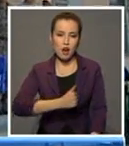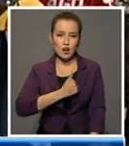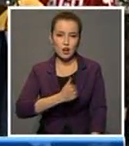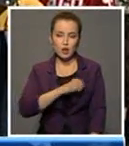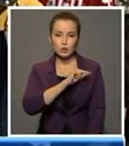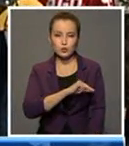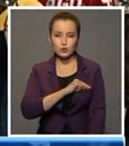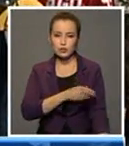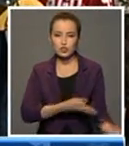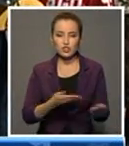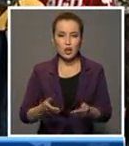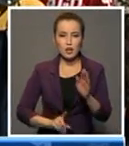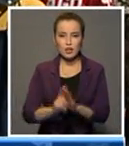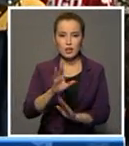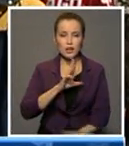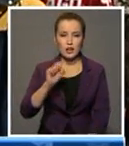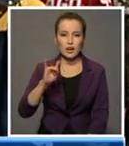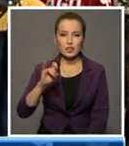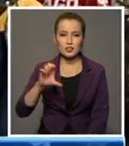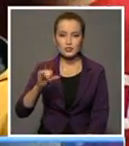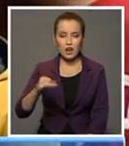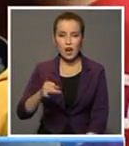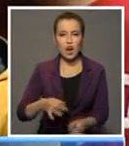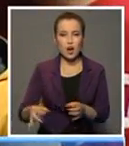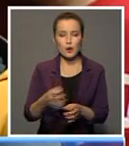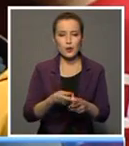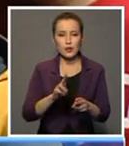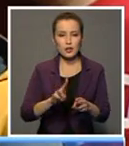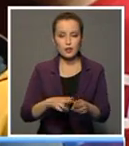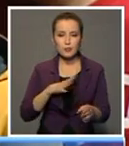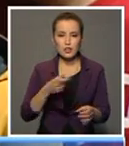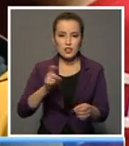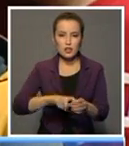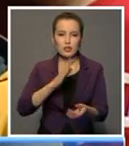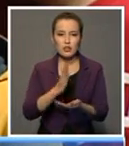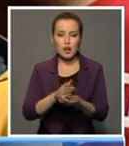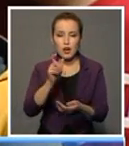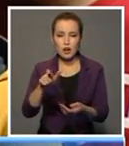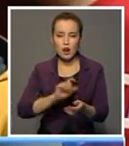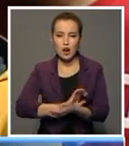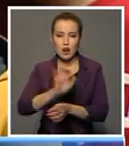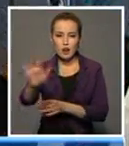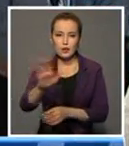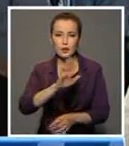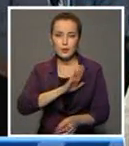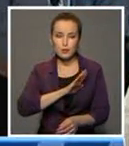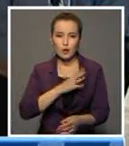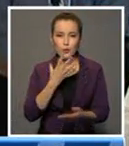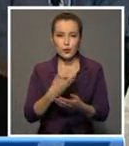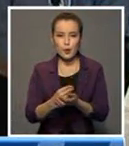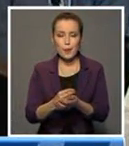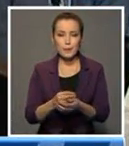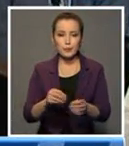жүріп жатыр. Бүгін Қарасай ауданында тіркеуде тұрған жастардың бірлігі отан алдындағы борышын өтеуге аттанды. Оларды аудандық қорғаныс істер